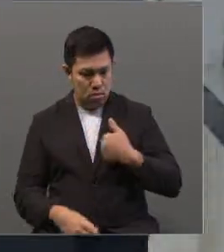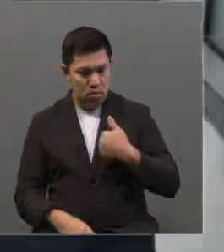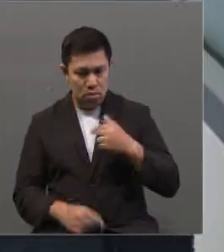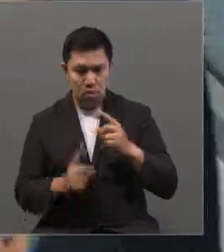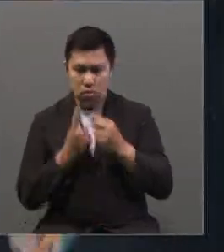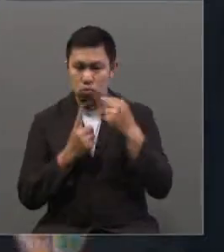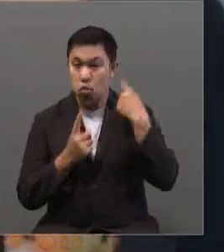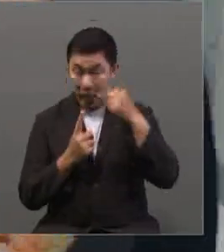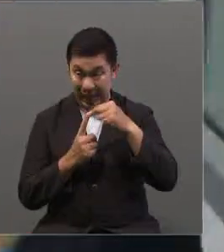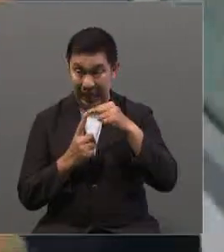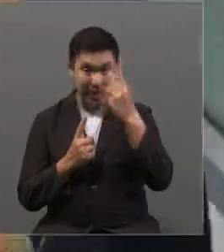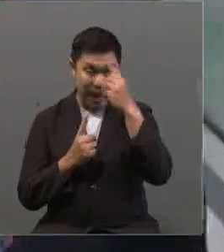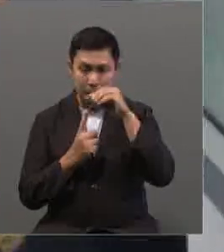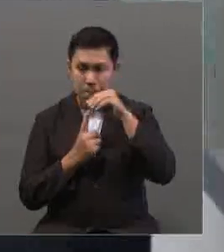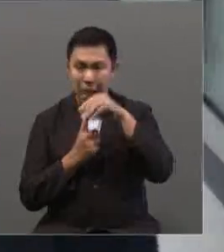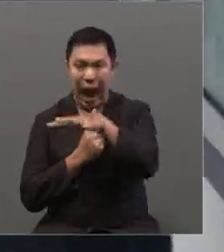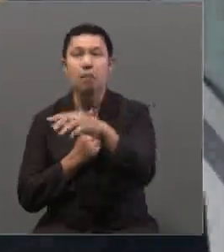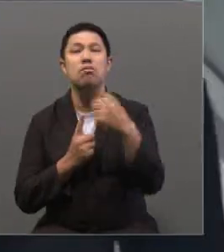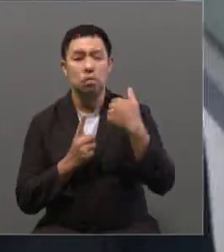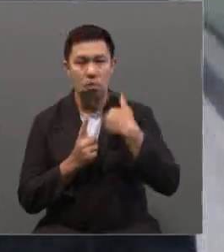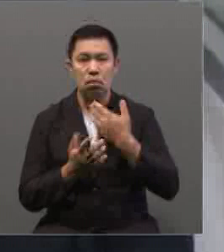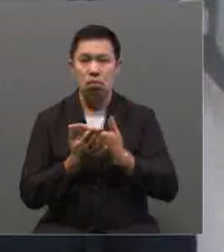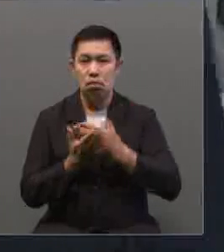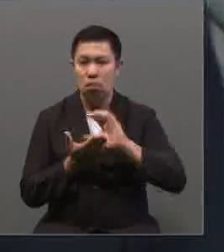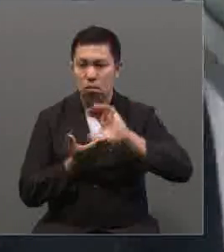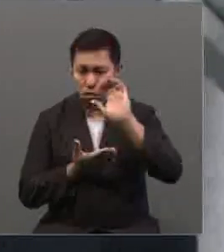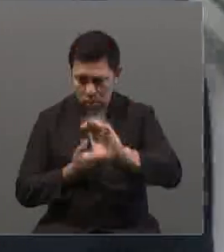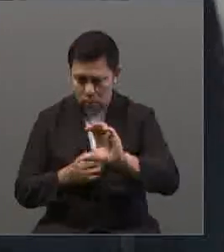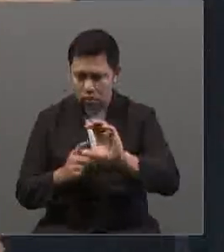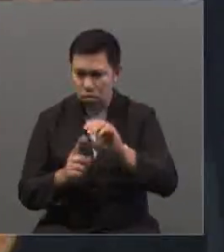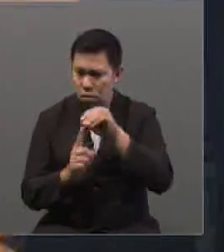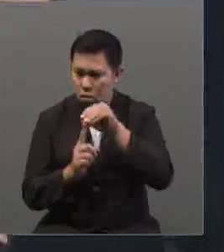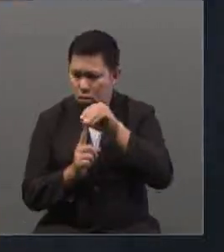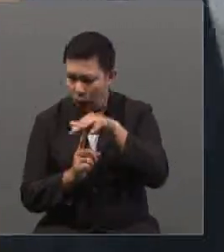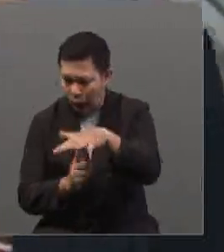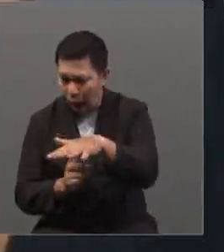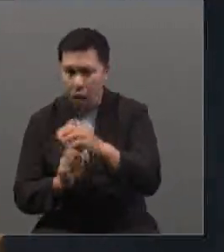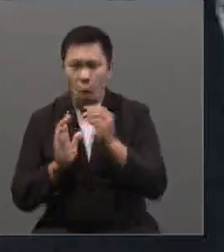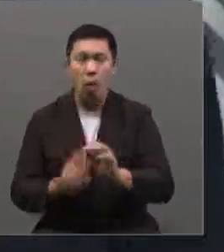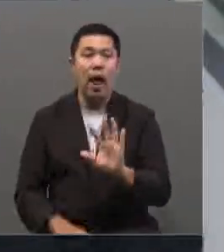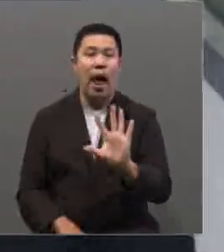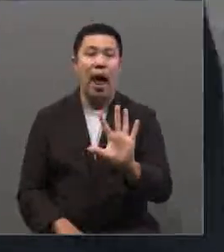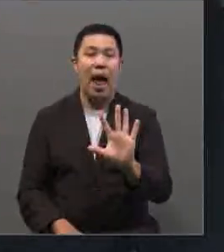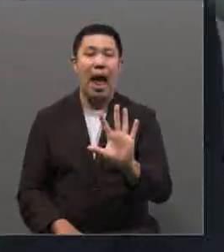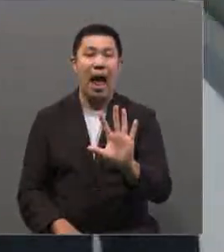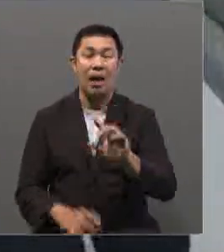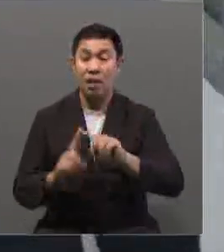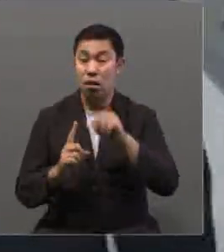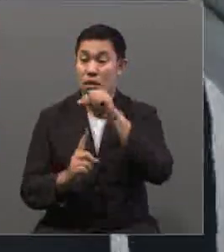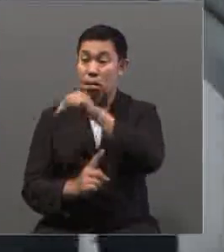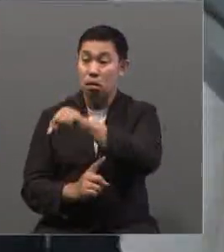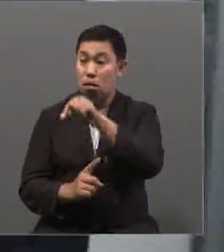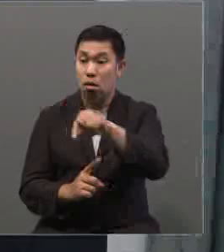วไลน์ต่อไปอีกนะเพราะว่าในบัญชีการลงทุนของเธอพบว่ามียูเซอร์ที่เป็นดาวไลน์ของเธออีก5คนแต่ว่ายูเซอร์เหล่